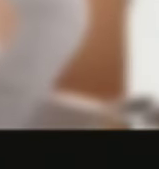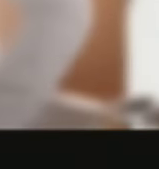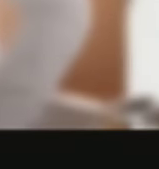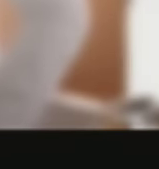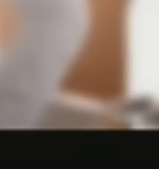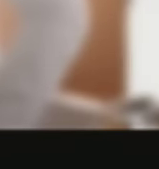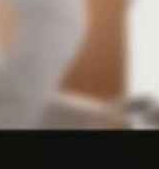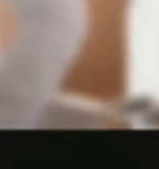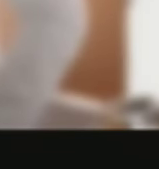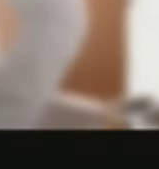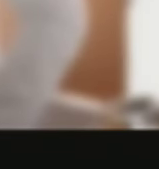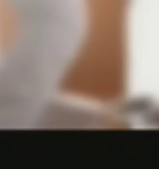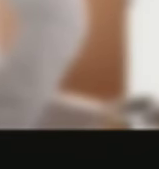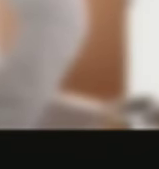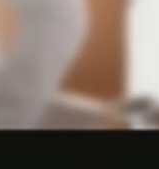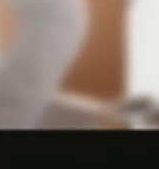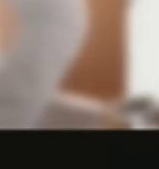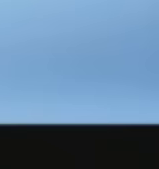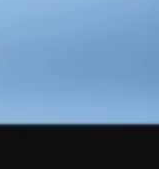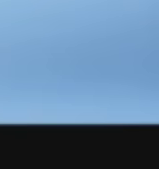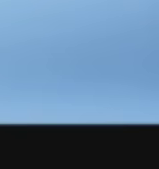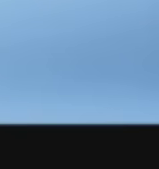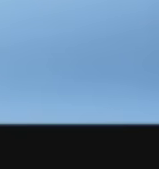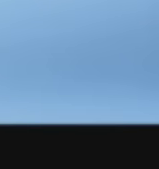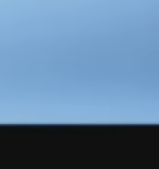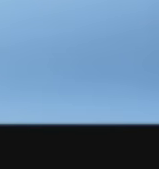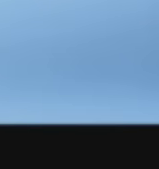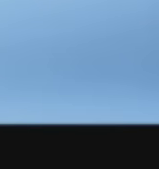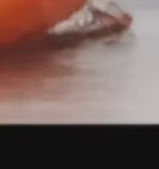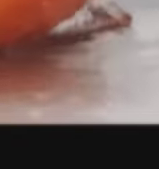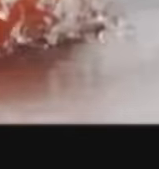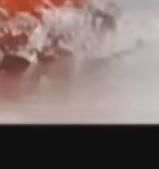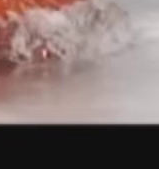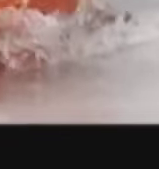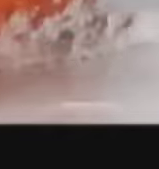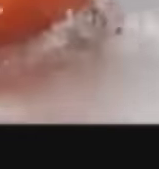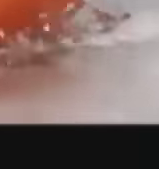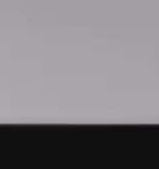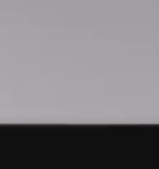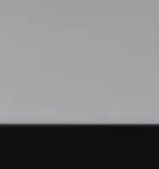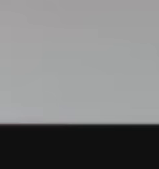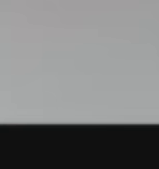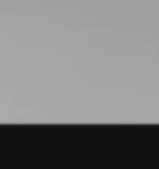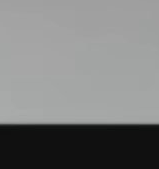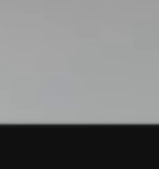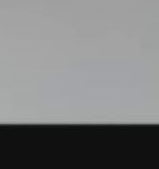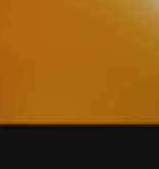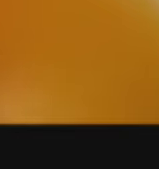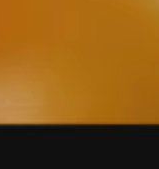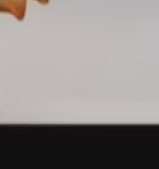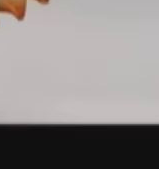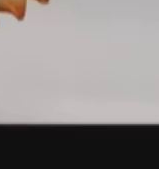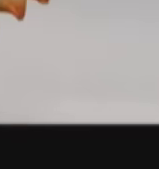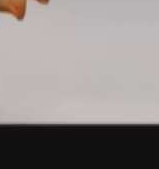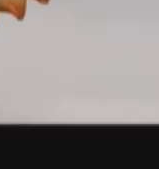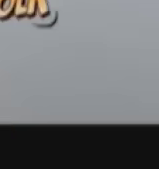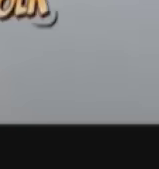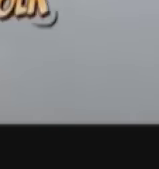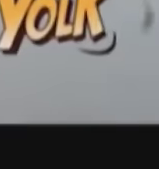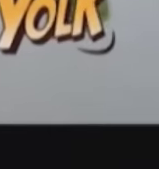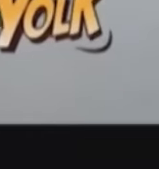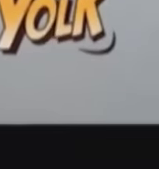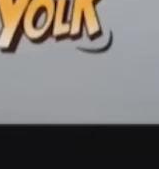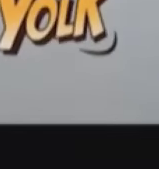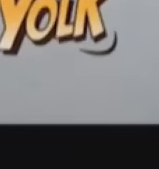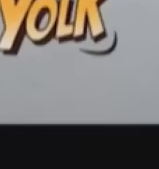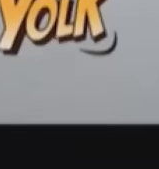Torabika Cappuccino. Cappuccino ala kafe. Inilah 3 finalis rasa Cittato Dual Flavor. Fresh Crab Golden